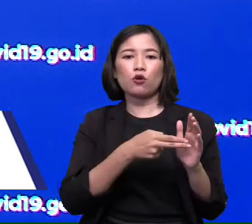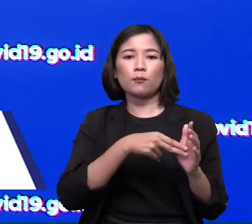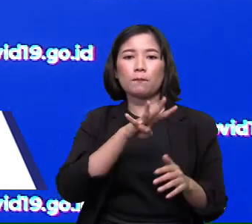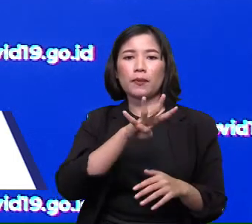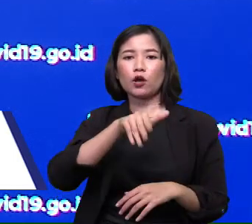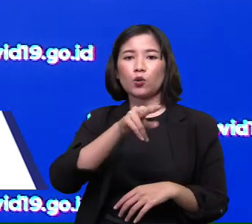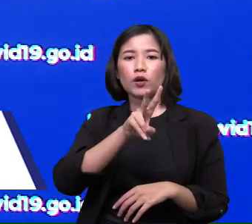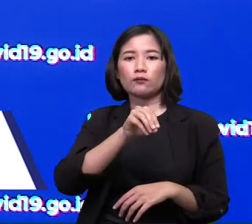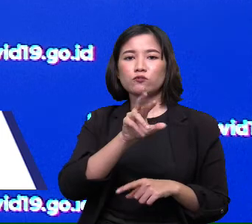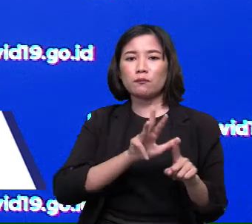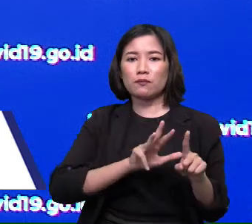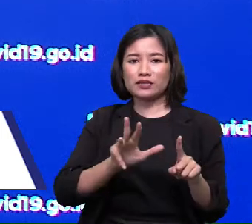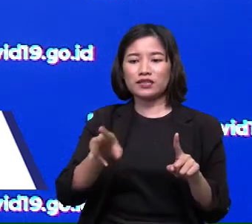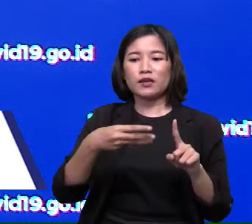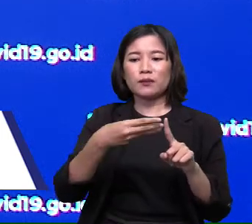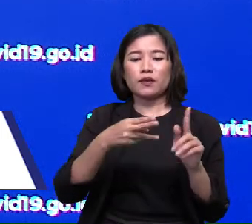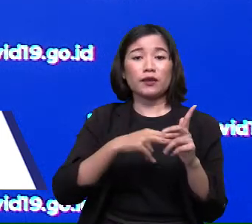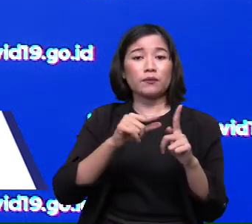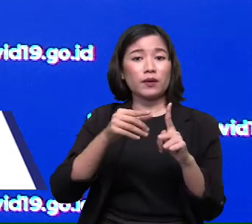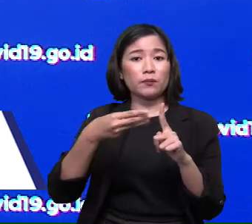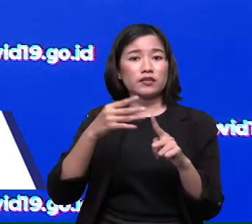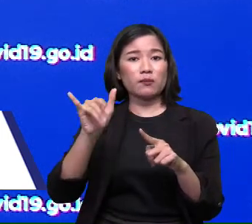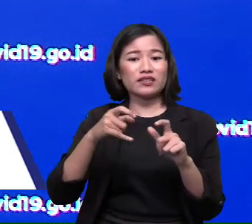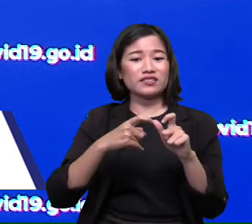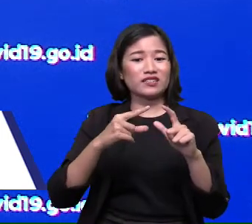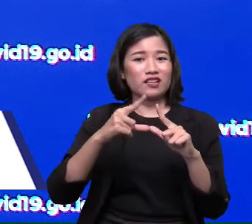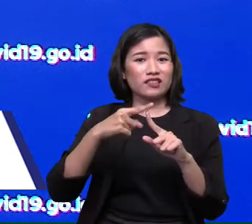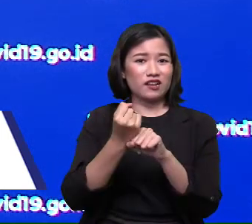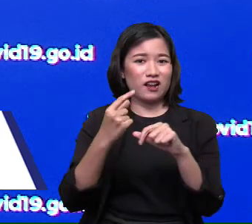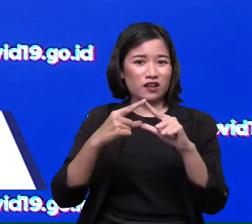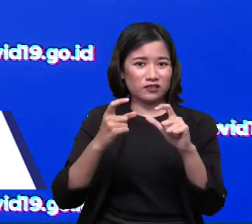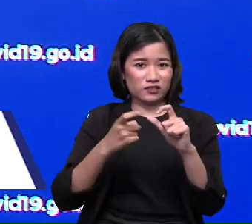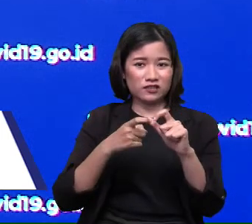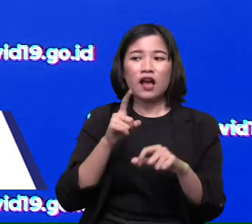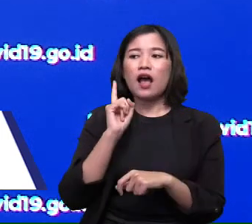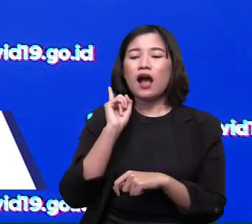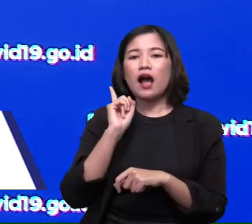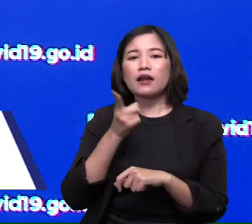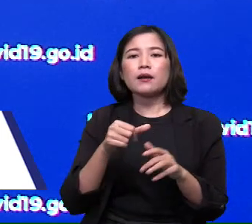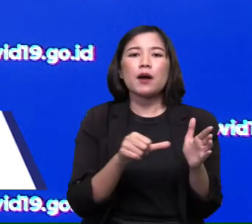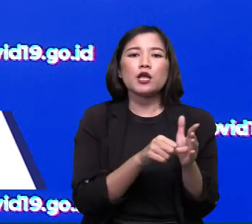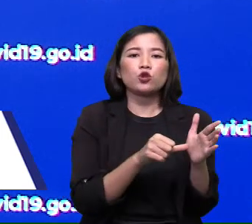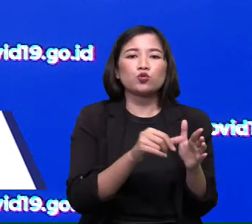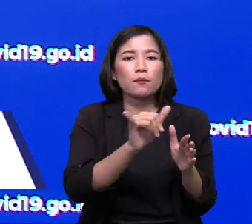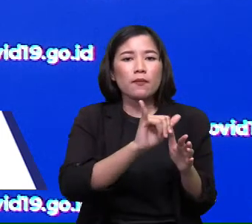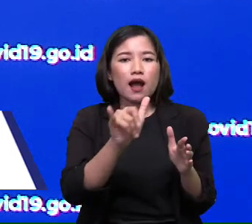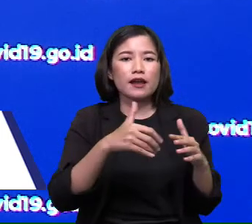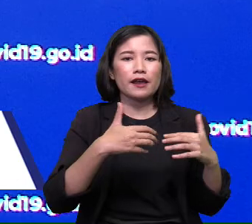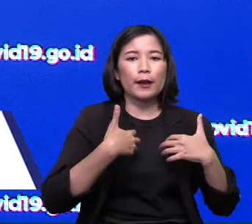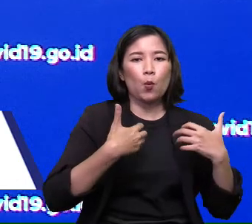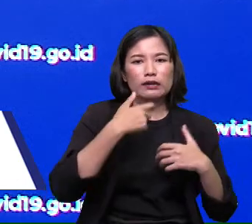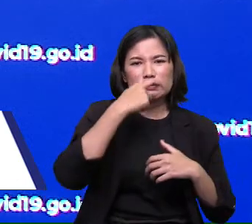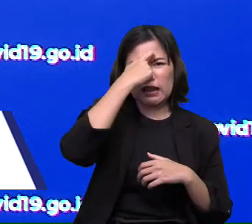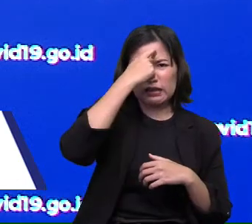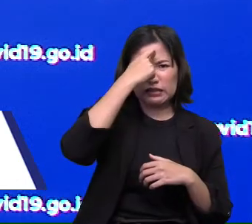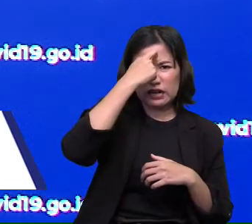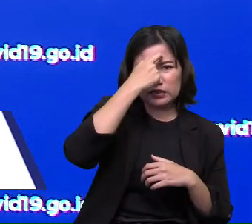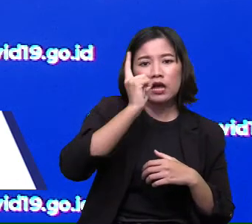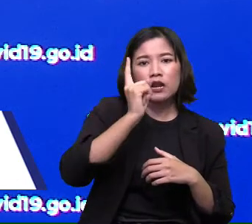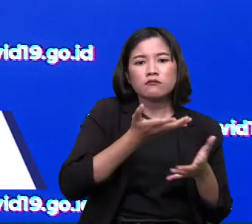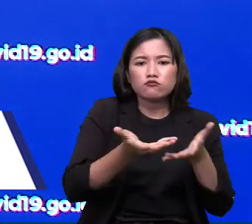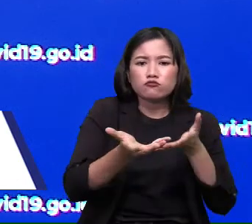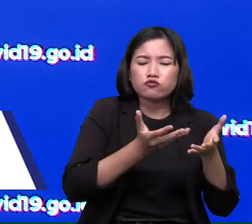BNPB dansatgas coffee 19 juga berkomitmen membantu penanganan wabah PMK pada hewan ternak dengan melakukan penanganan